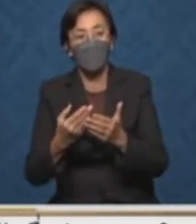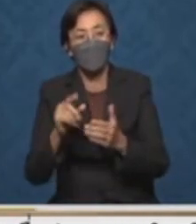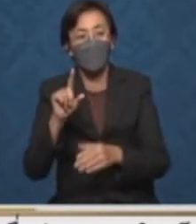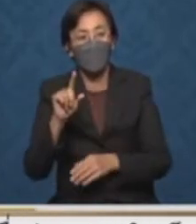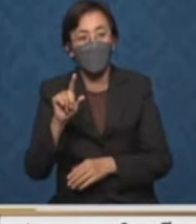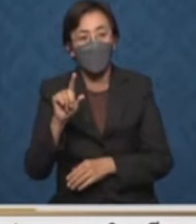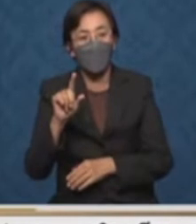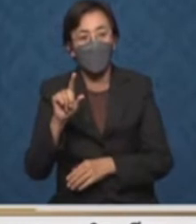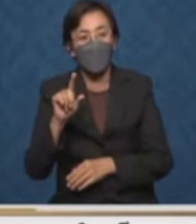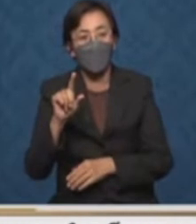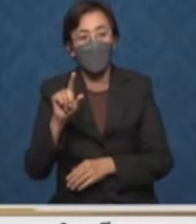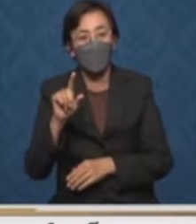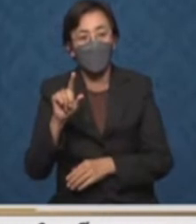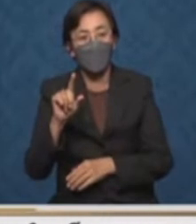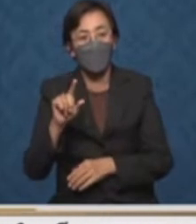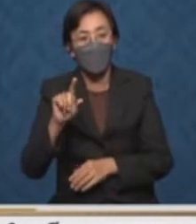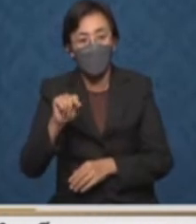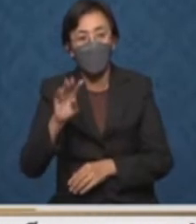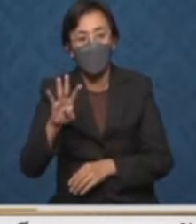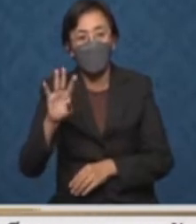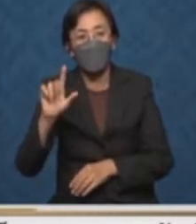24,700 ไม่ครับ